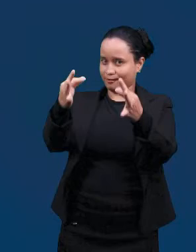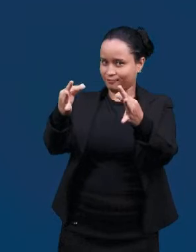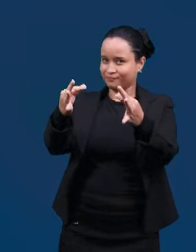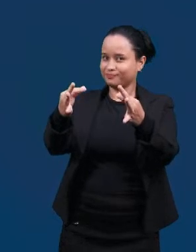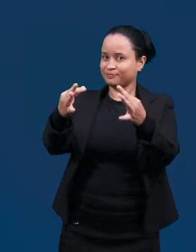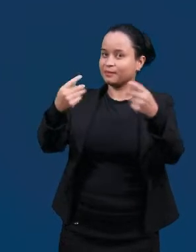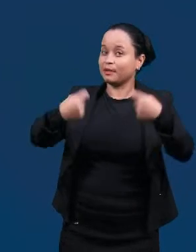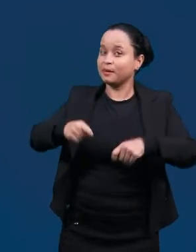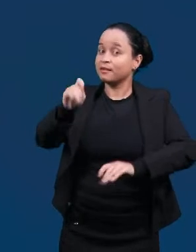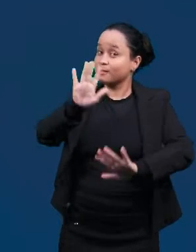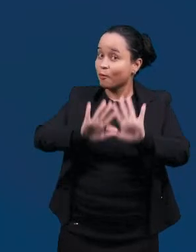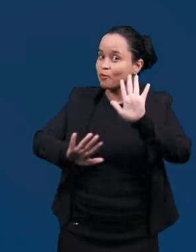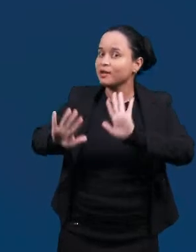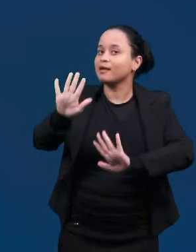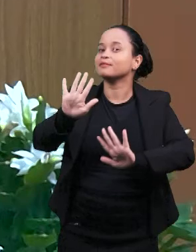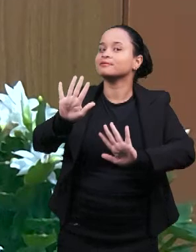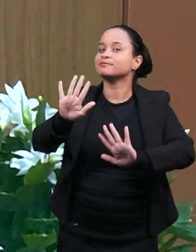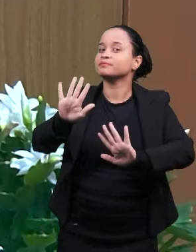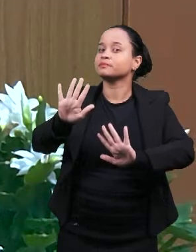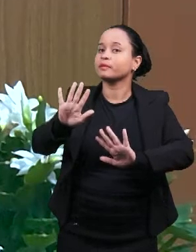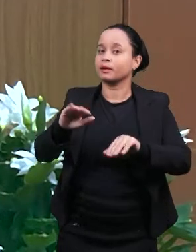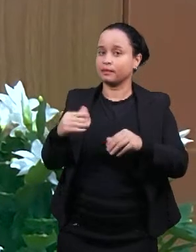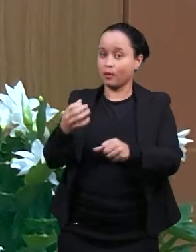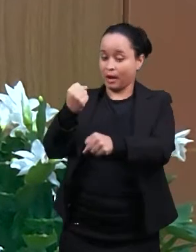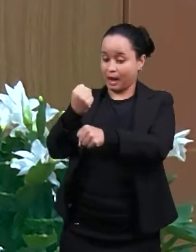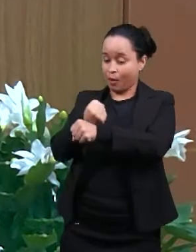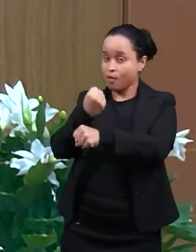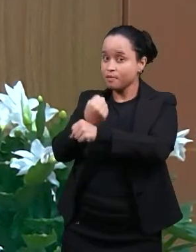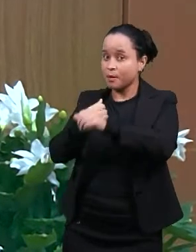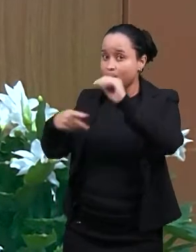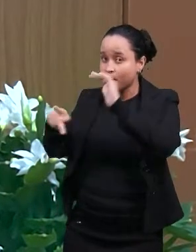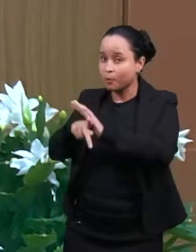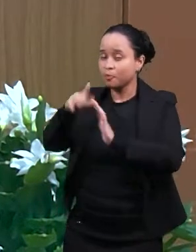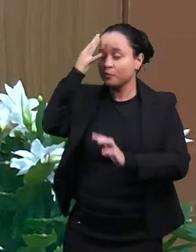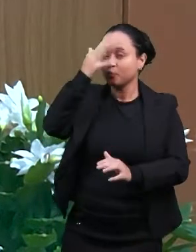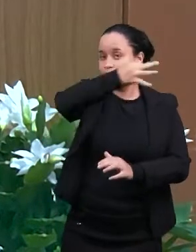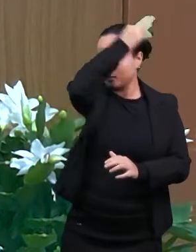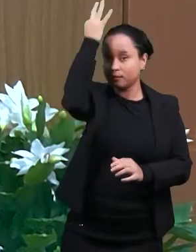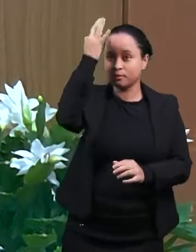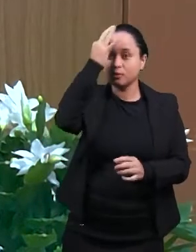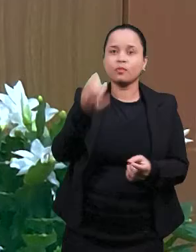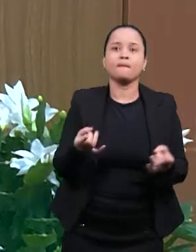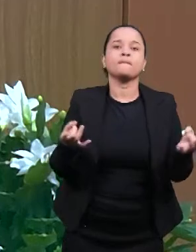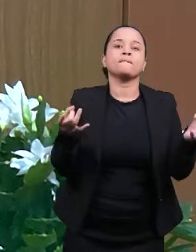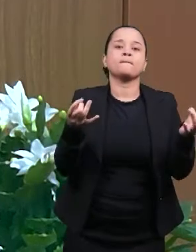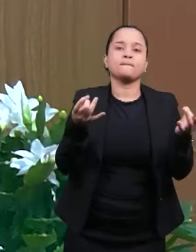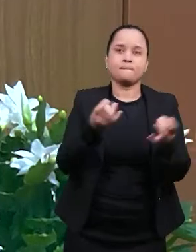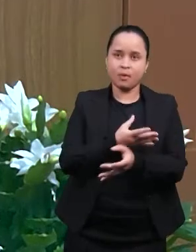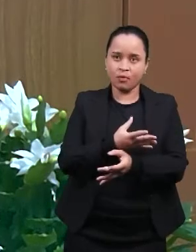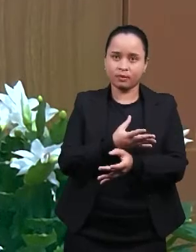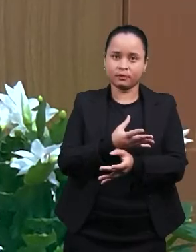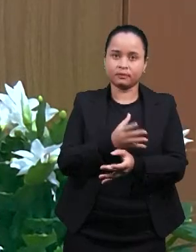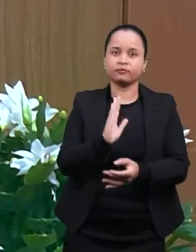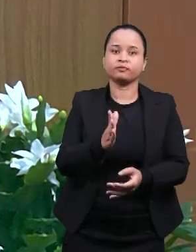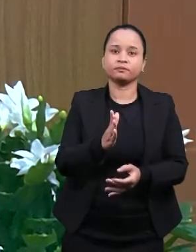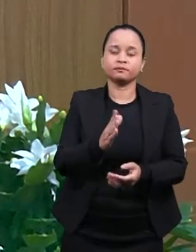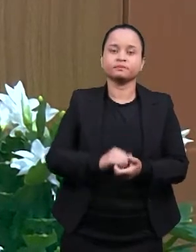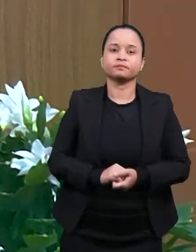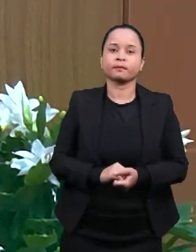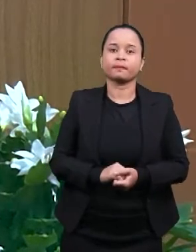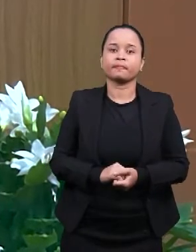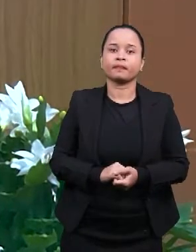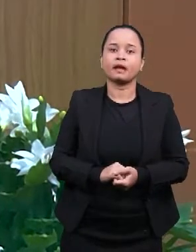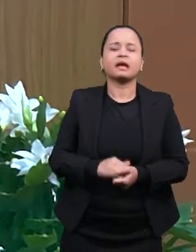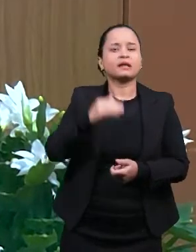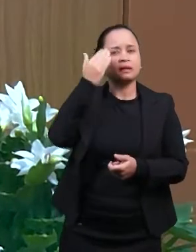уже восстановлены, работа Святого Духа, она установлена. Бог благословляет всех нас, всех тех, кто понимает